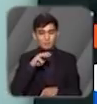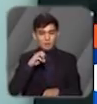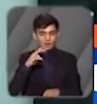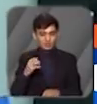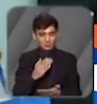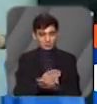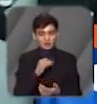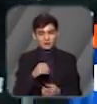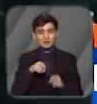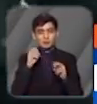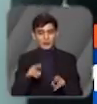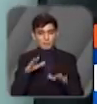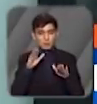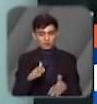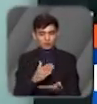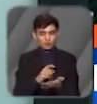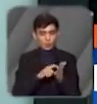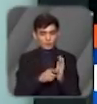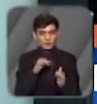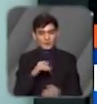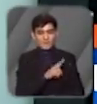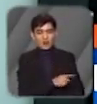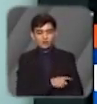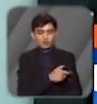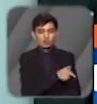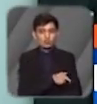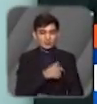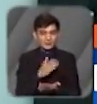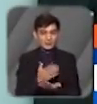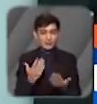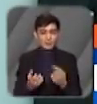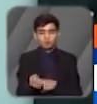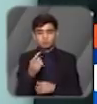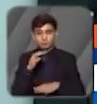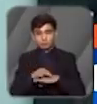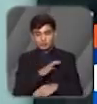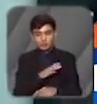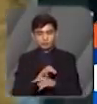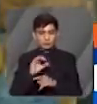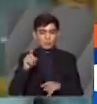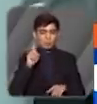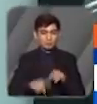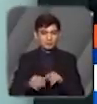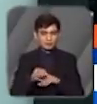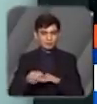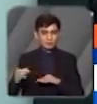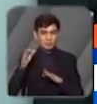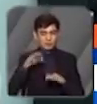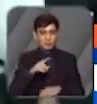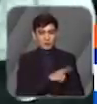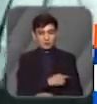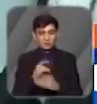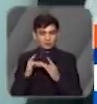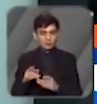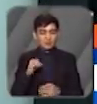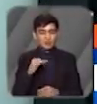үшін арнайы бөлме дайындалды. Осында кезекші дәрігерлері бар. Ал ауру белгісі анықталған жолаушы бірден қала шетіндегі ауруханаға жіберіледі. Егер қарсылық білдірген